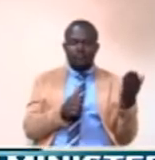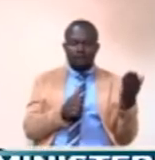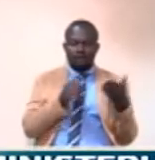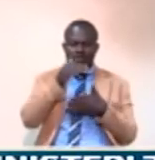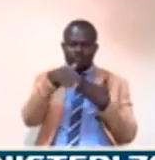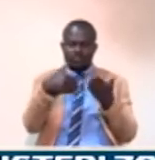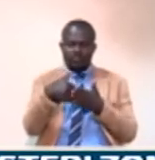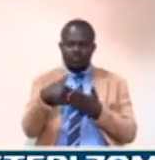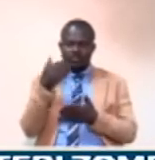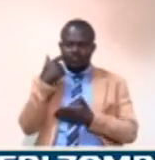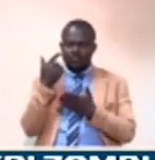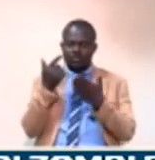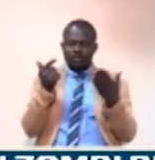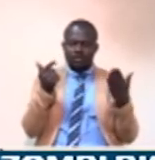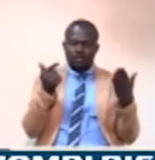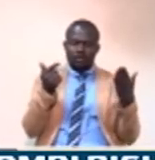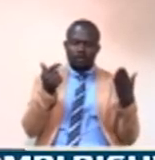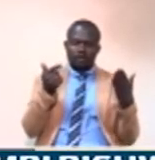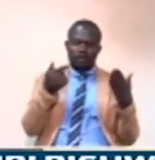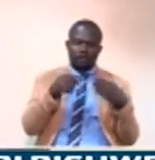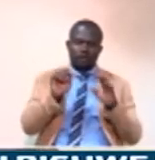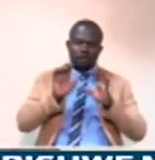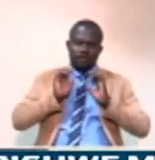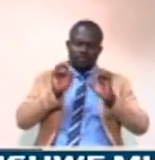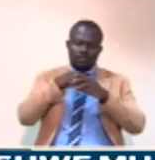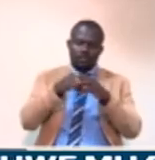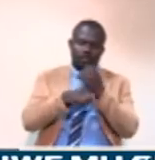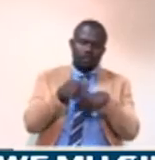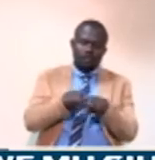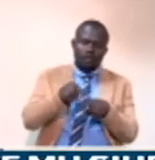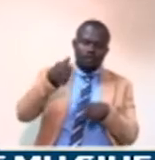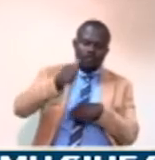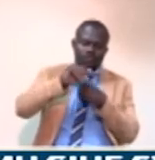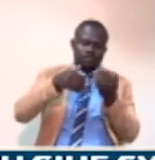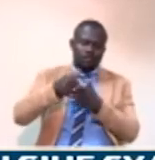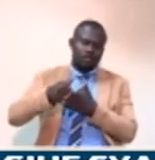y'uko navuga bazirinda kujya muri bene ibyo bikorwa. Ariko hari n'umwanya wo kwibaza